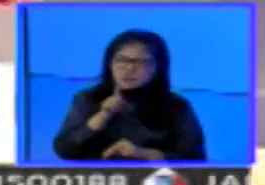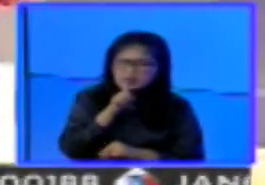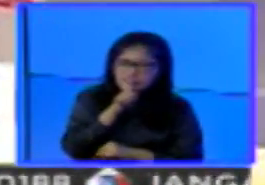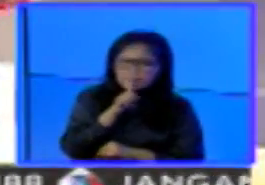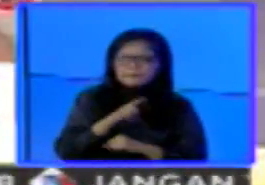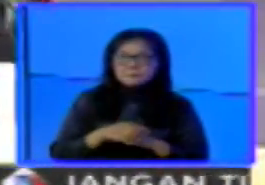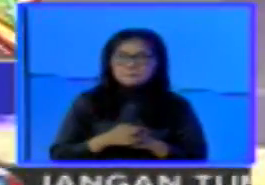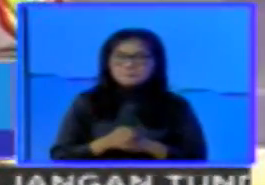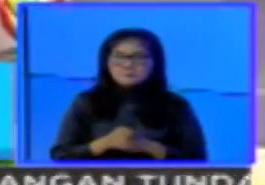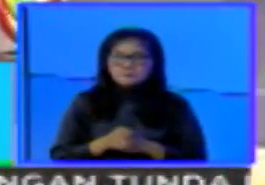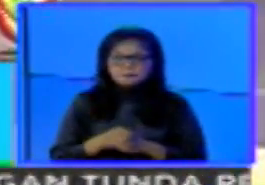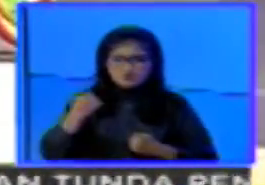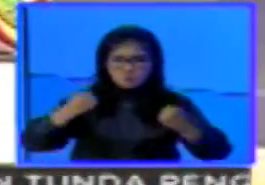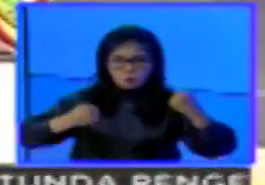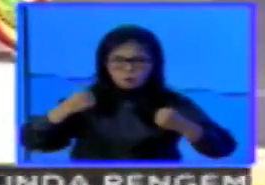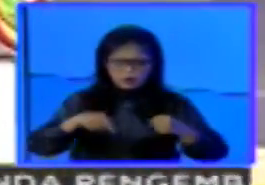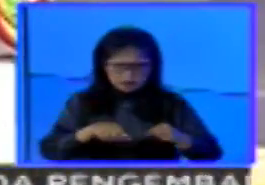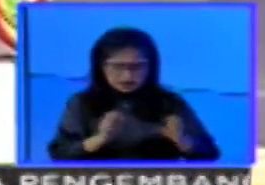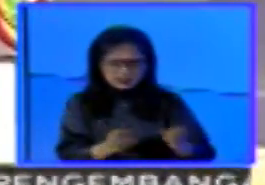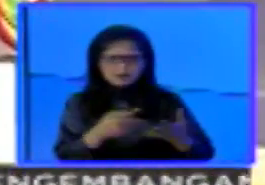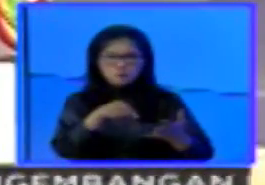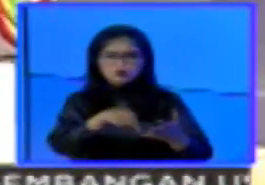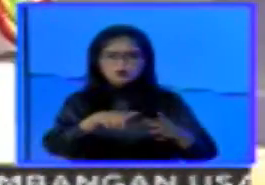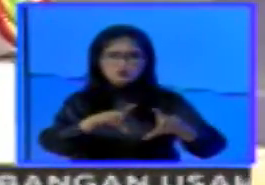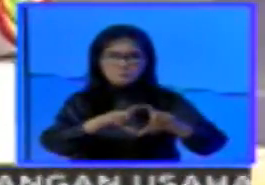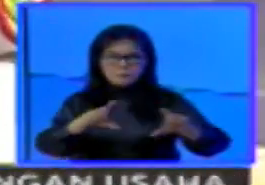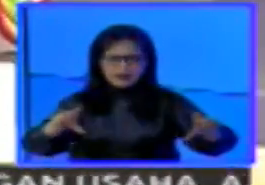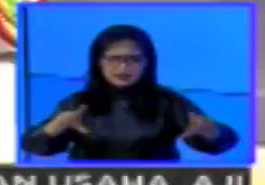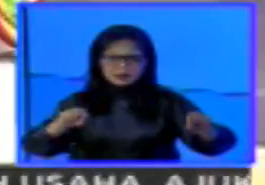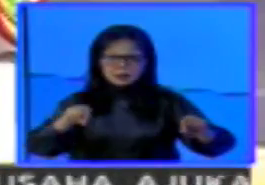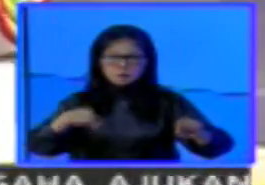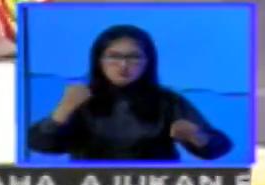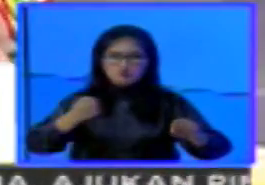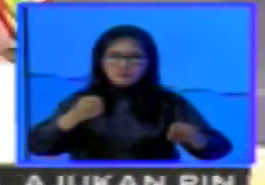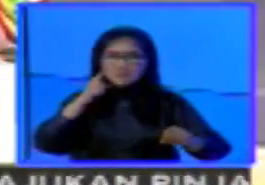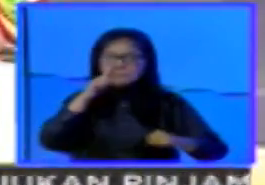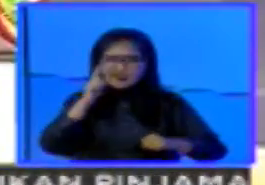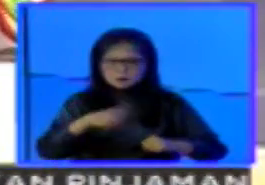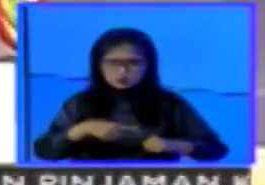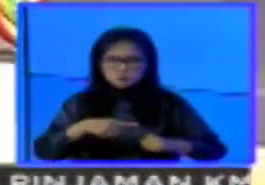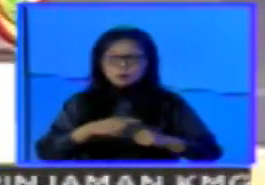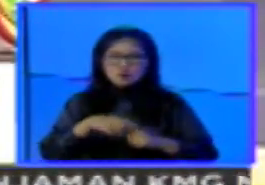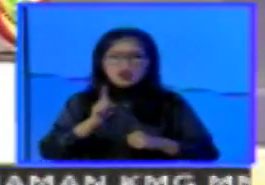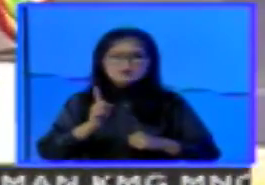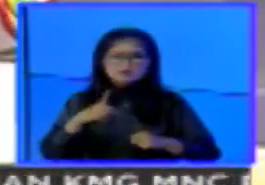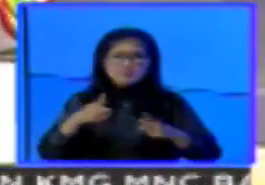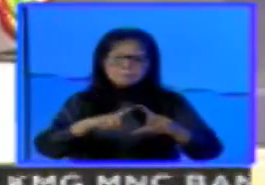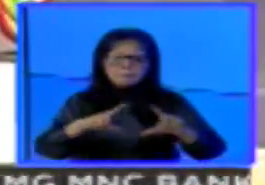Di mobil itu juga kita temukan plat mobil yang diduga palsu. Karena plotnya apa? Plotnya